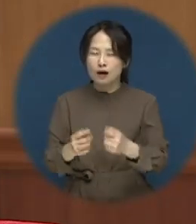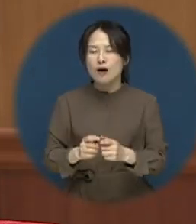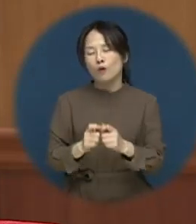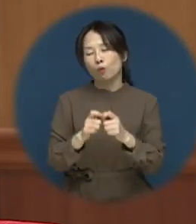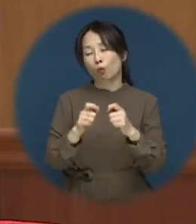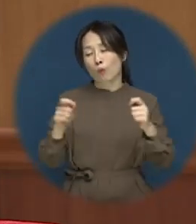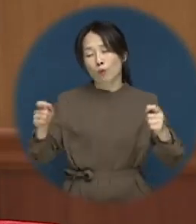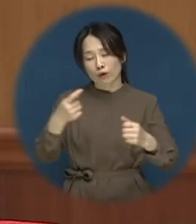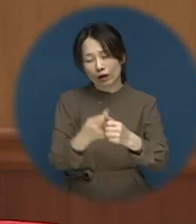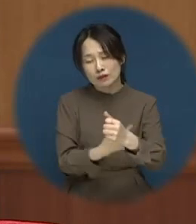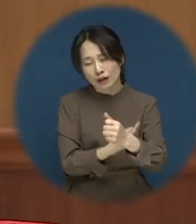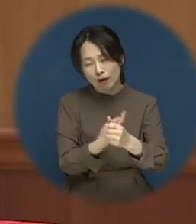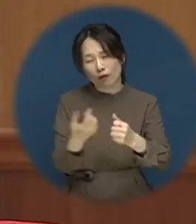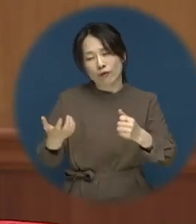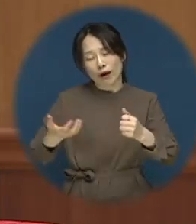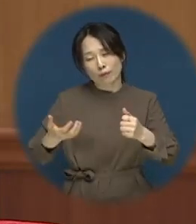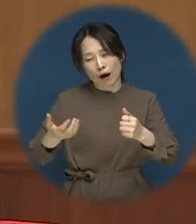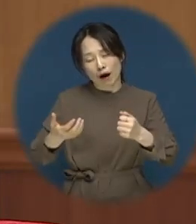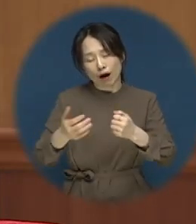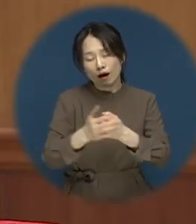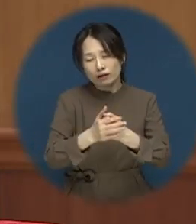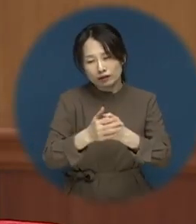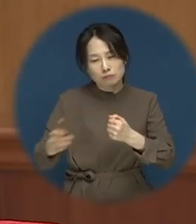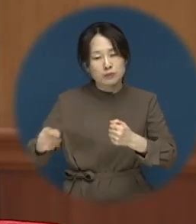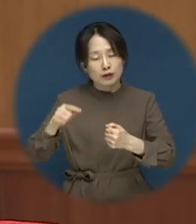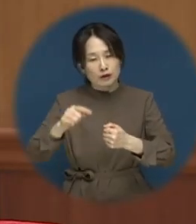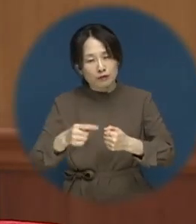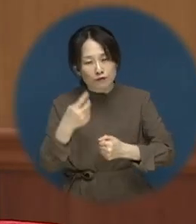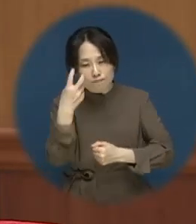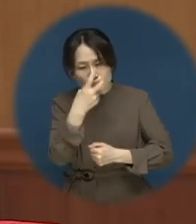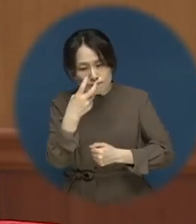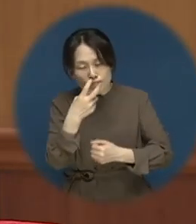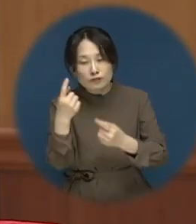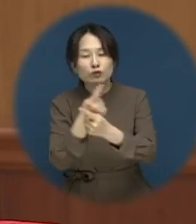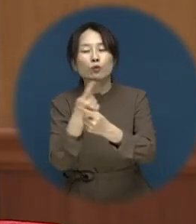오래된 것들을 어떻게 이제 세충을 시키느냐 이제 그런 문제죠. 네.